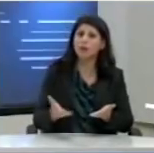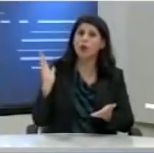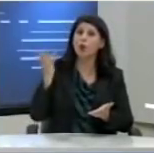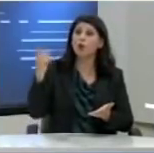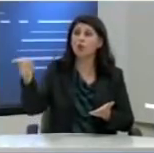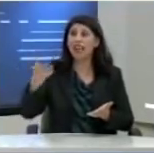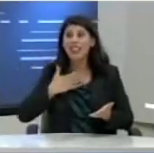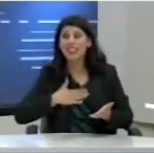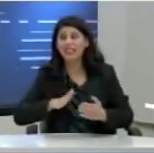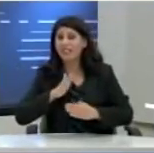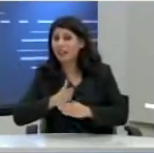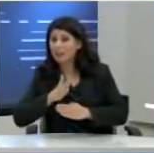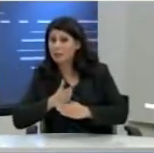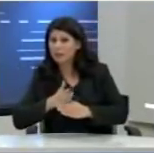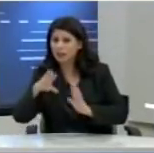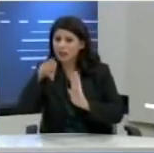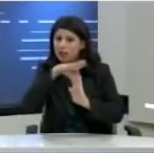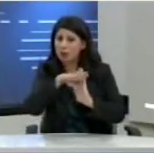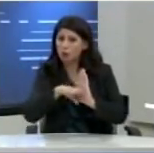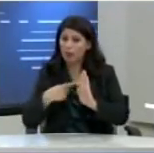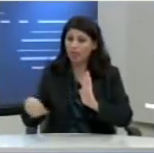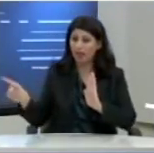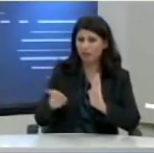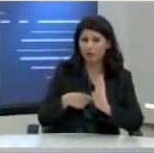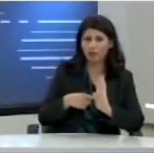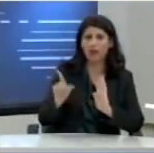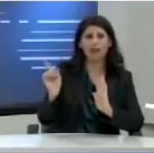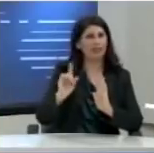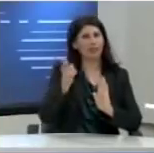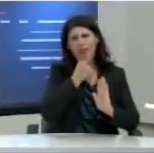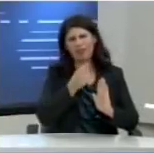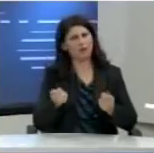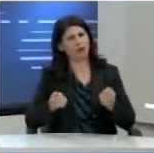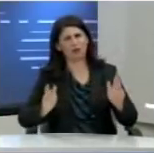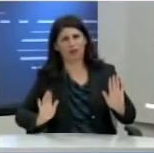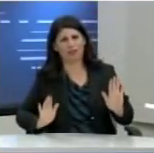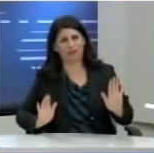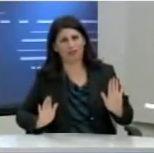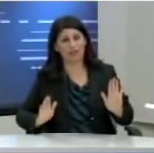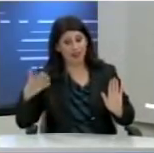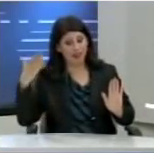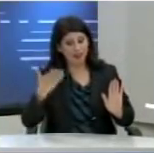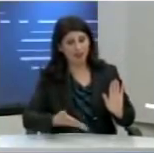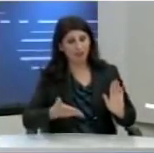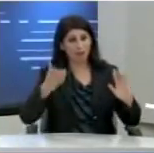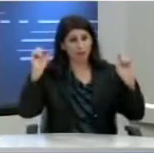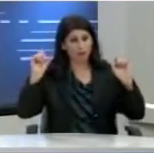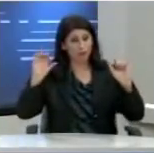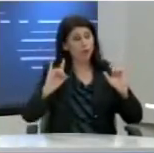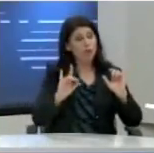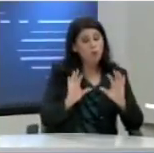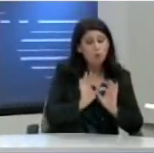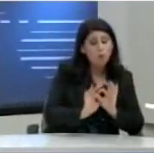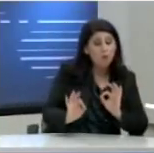και αν θέλετε να κρύψετε τις προγραμματικές διαφορές, δεν είναι εύκολο να το πράξετε. Να λοιπόν που συμφωνούμε και που